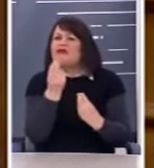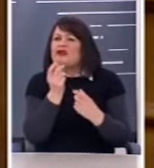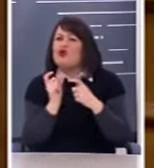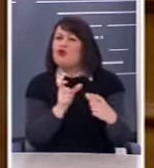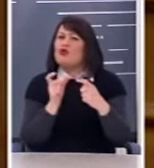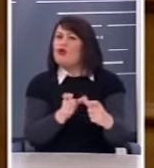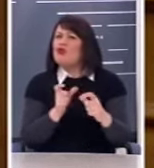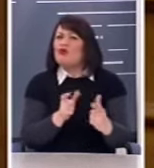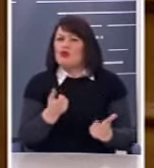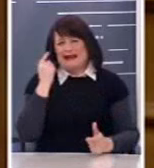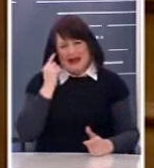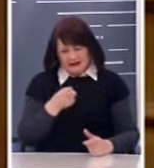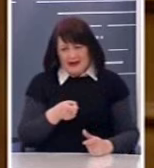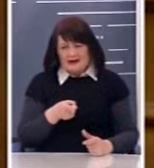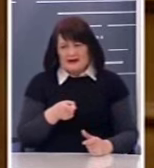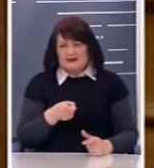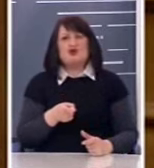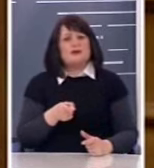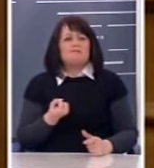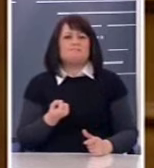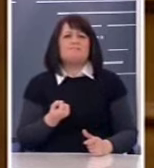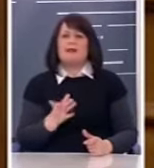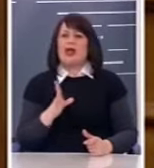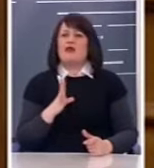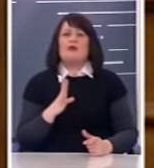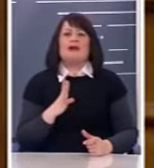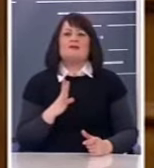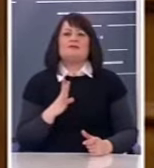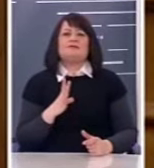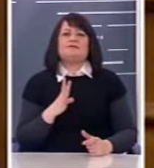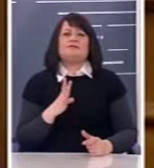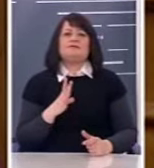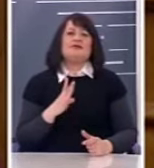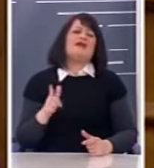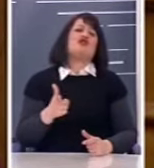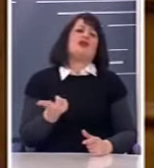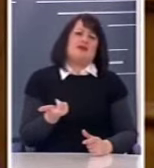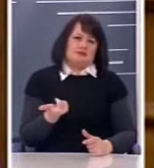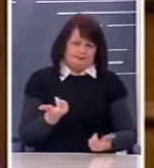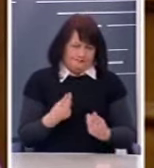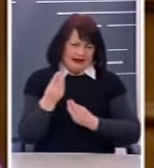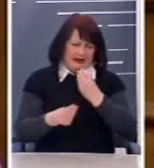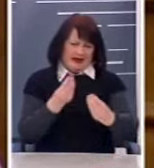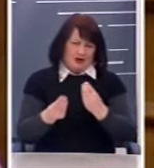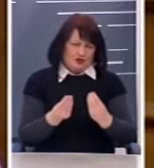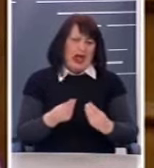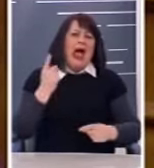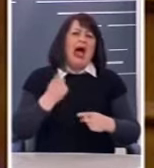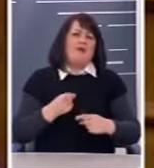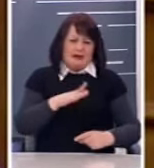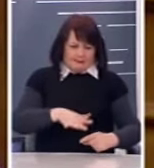όπου αντιλαμβάνεστε ότι κατοικούν πολίτες με χαμηλά εισοδήματα, στις λαϊκές